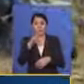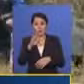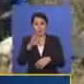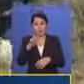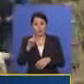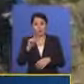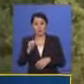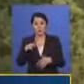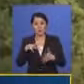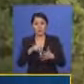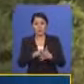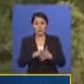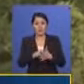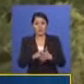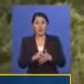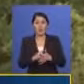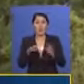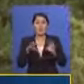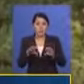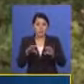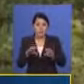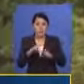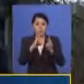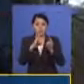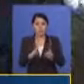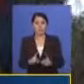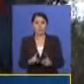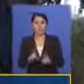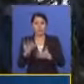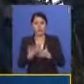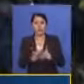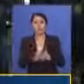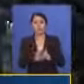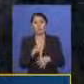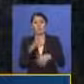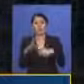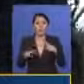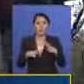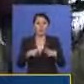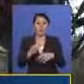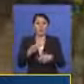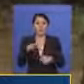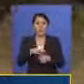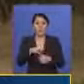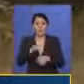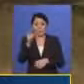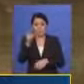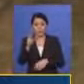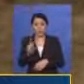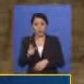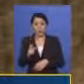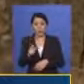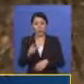Ищук айналысады. Иісшіл иттер тау тастың ішінен зардап шегушіні табуы керек. Мысалы, жаттығу барысында жоғалған саңырауқұлақ терушіні бірінші